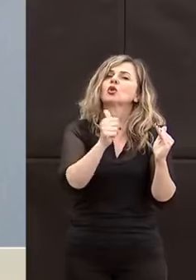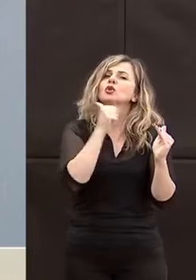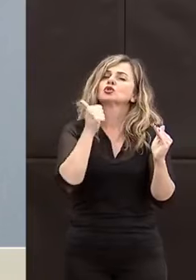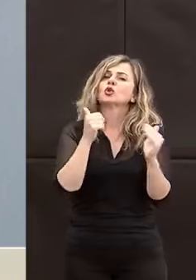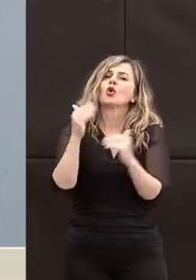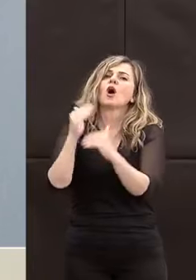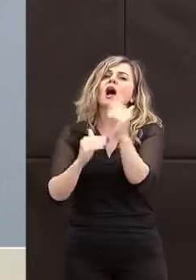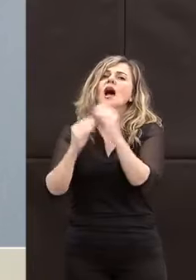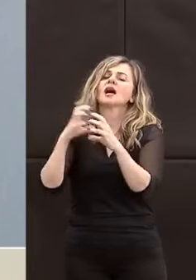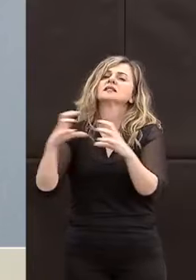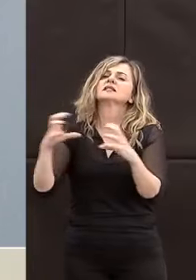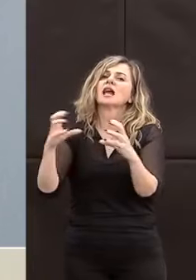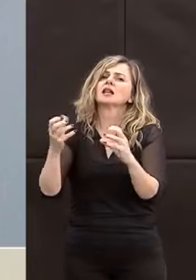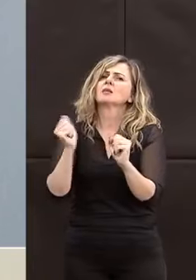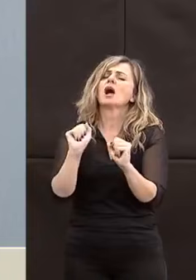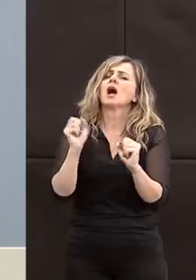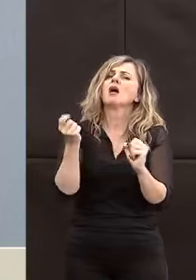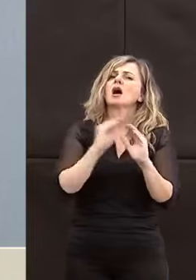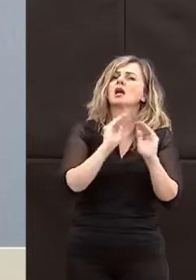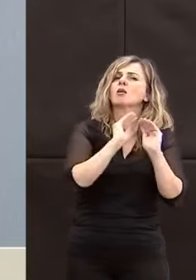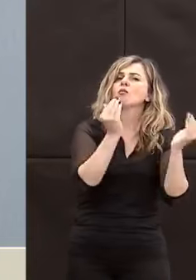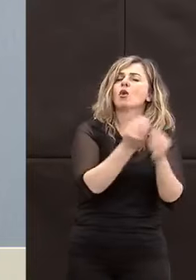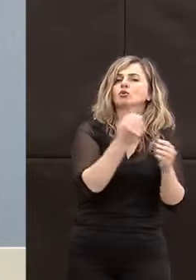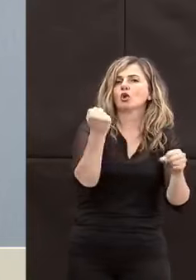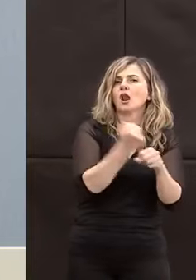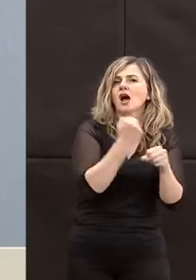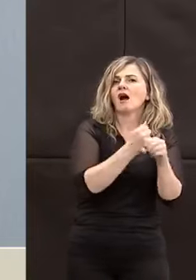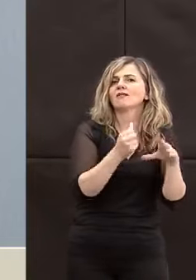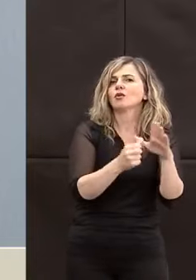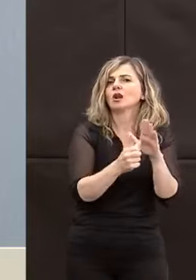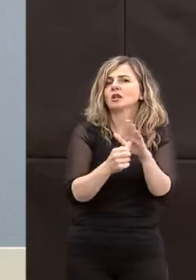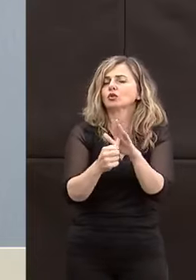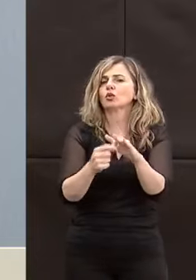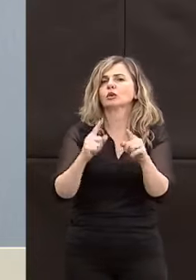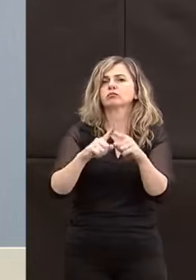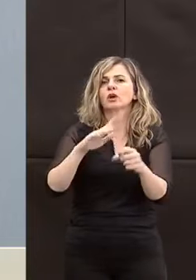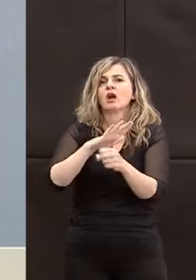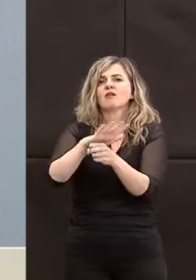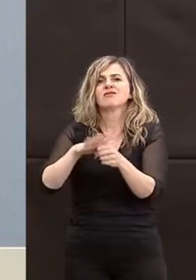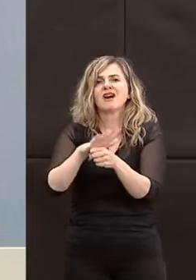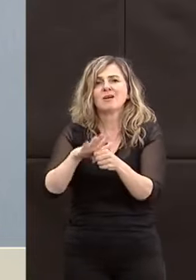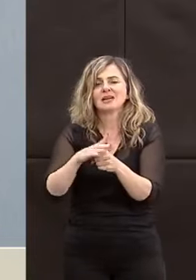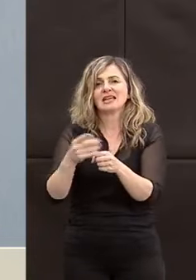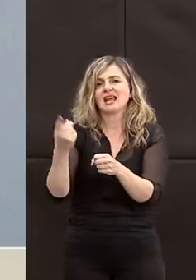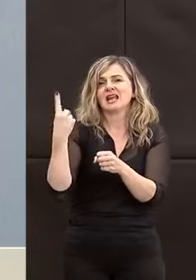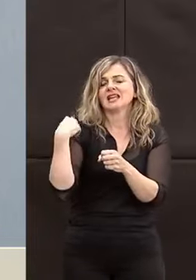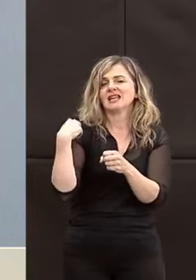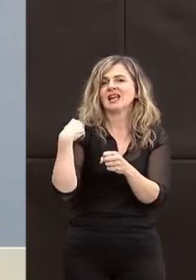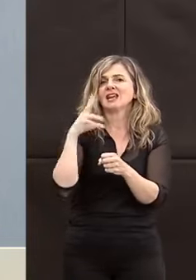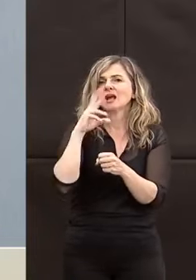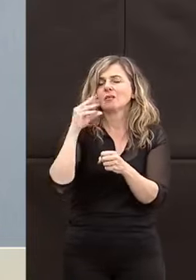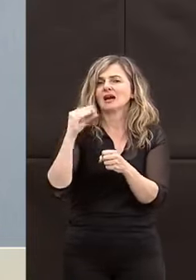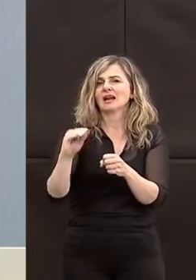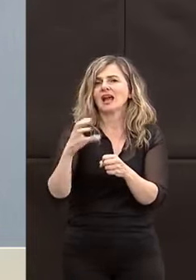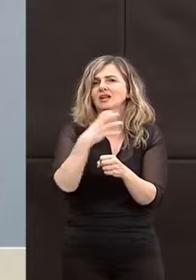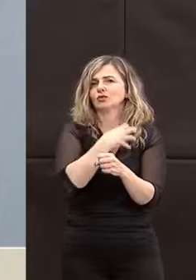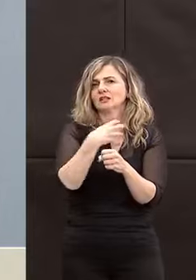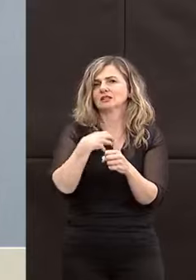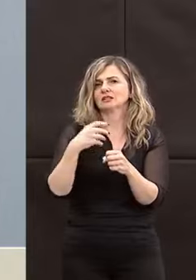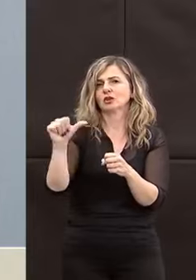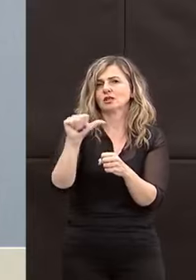ma anche il mondo dei lavoratori e delle famiglie di cui ieri ha parlato l'assessore spinelli